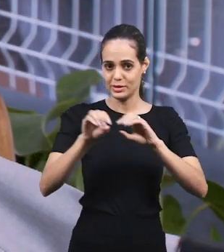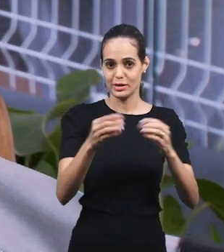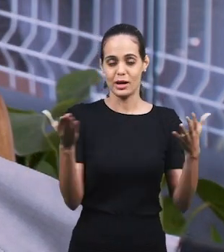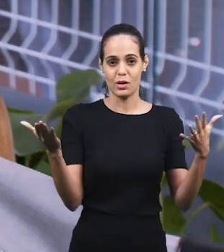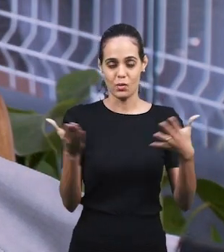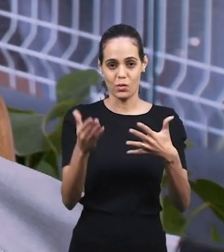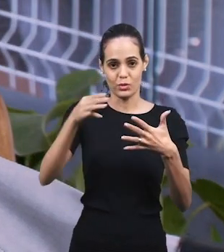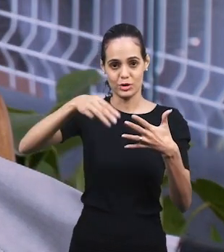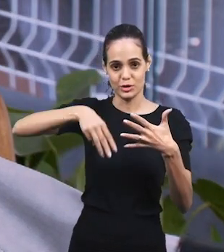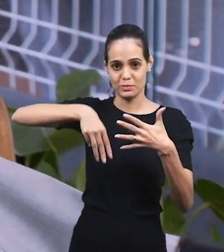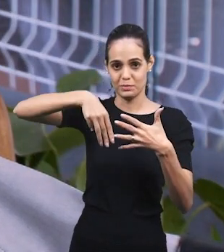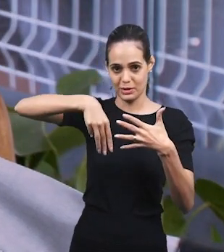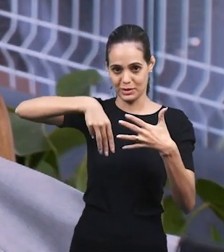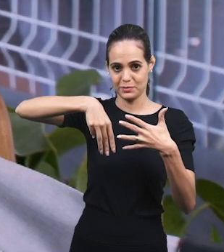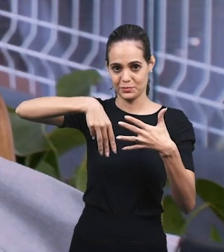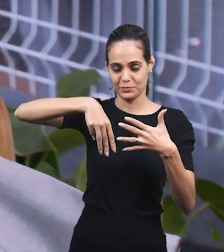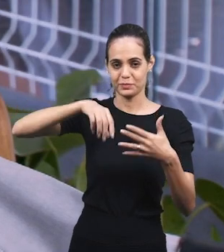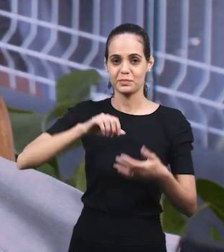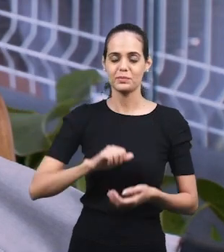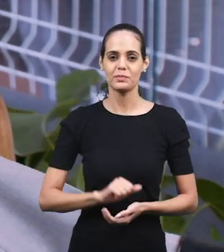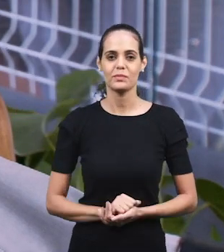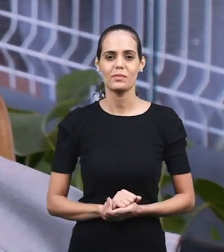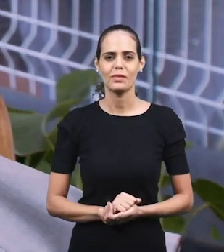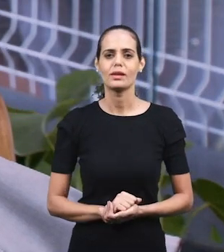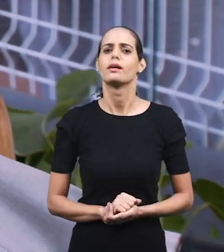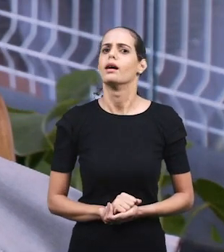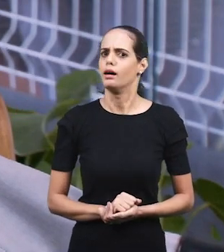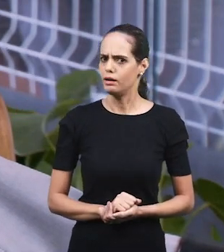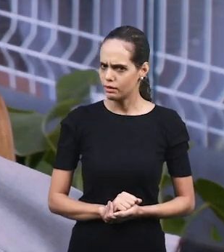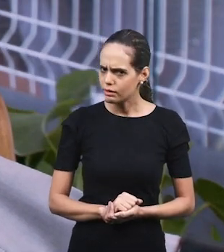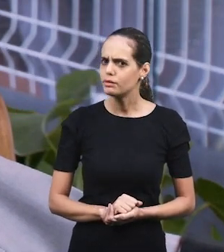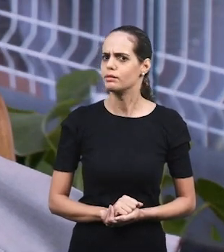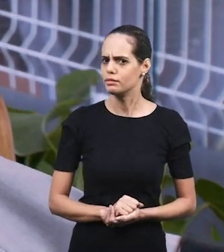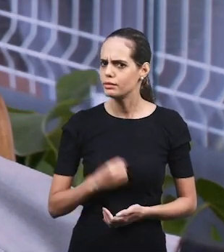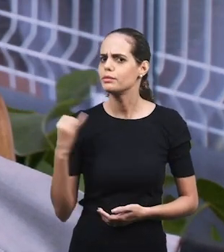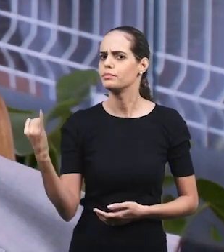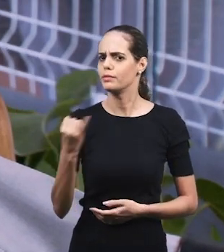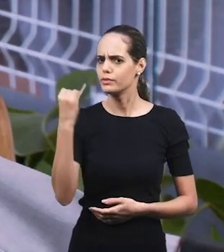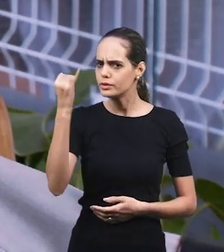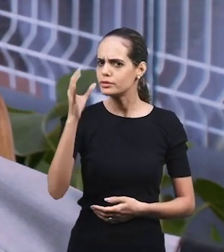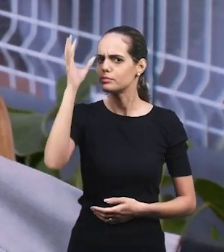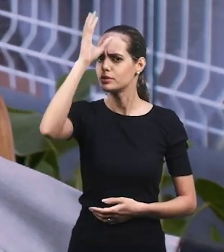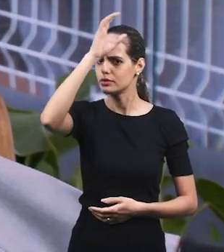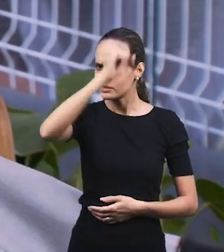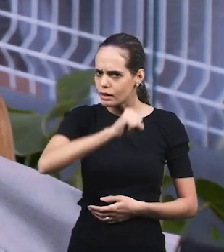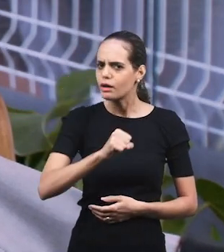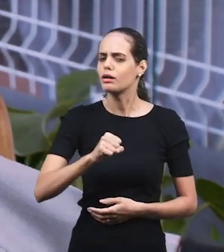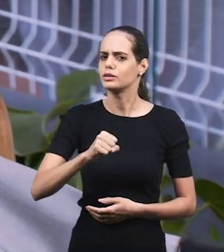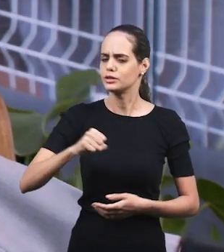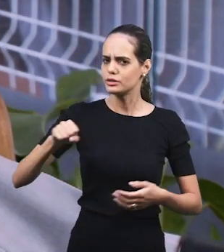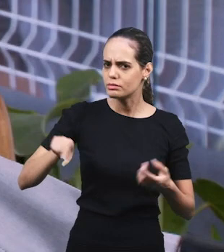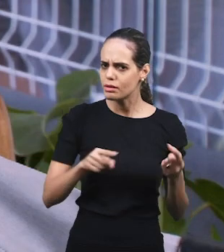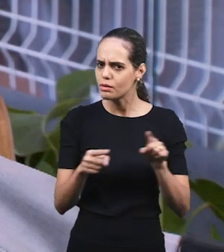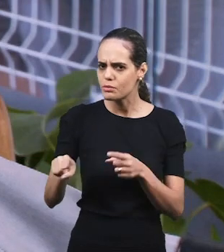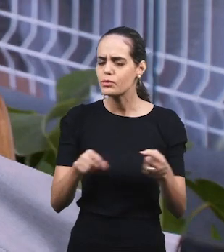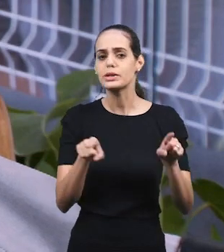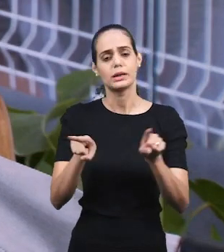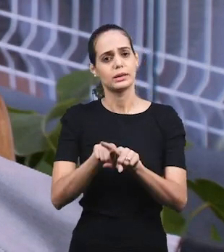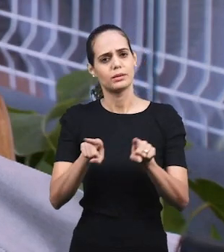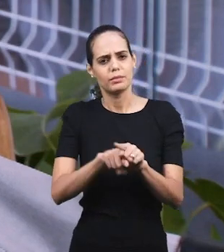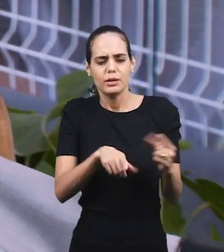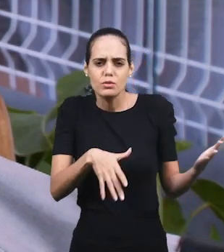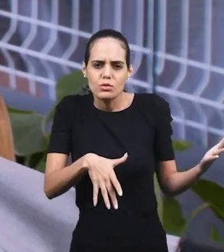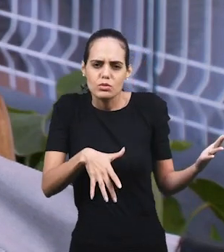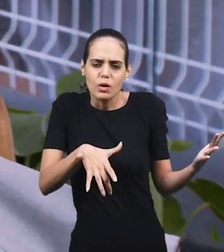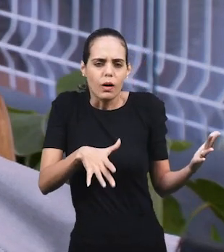musicales. Et la professeure Janaïne va enseigner dans l'étude d'aujourd'hui la gamme de mi. Savoir cela, c'est très important